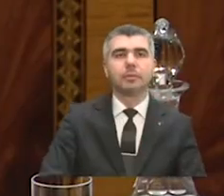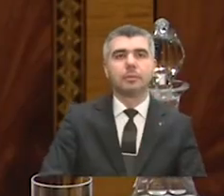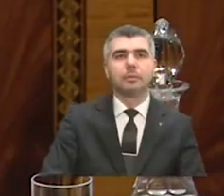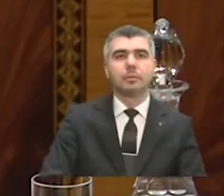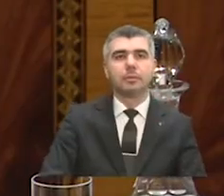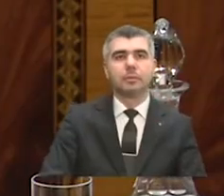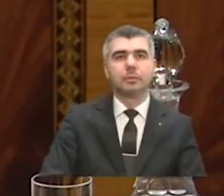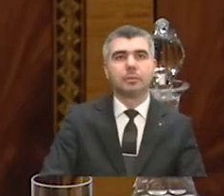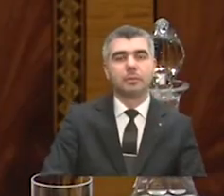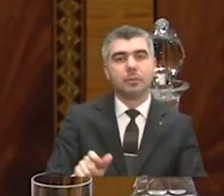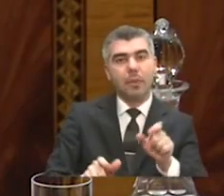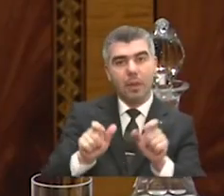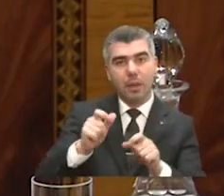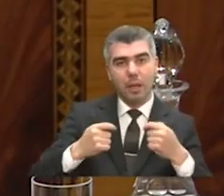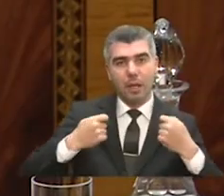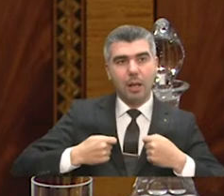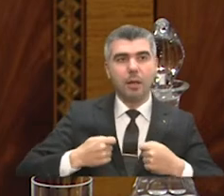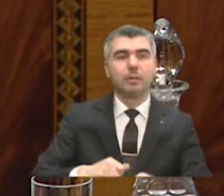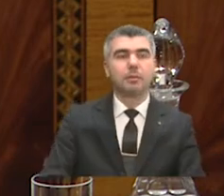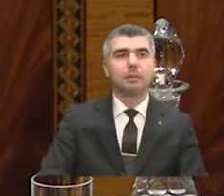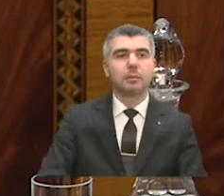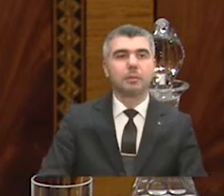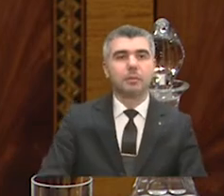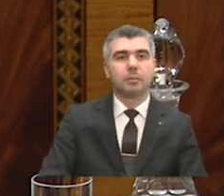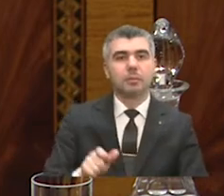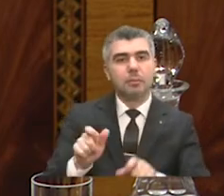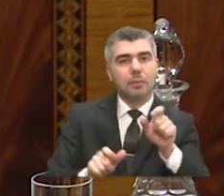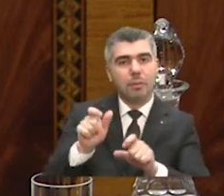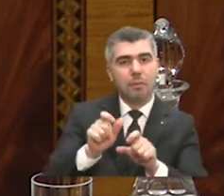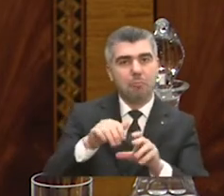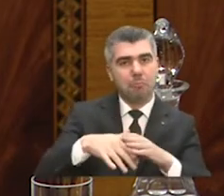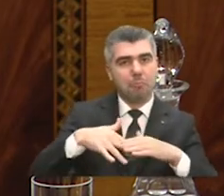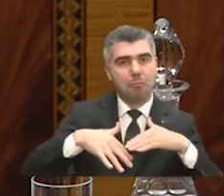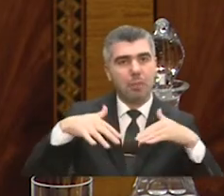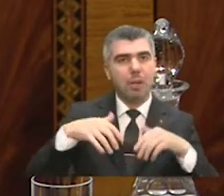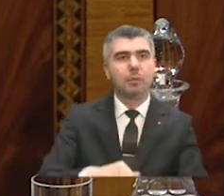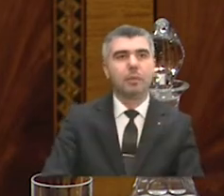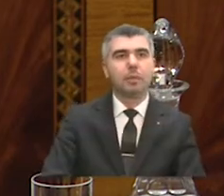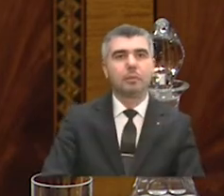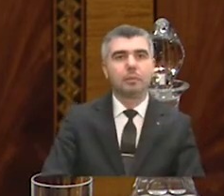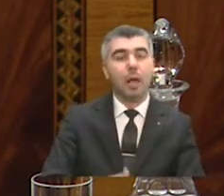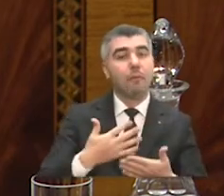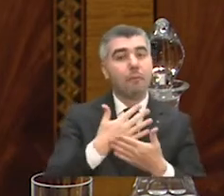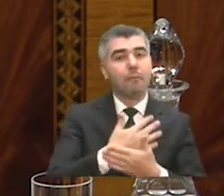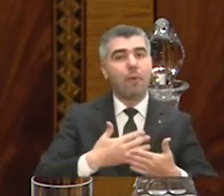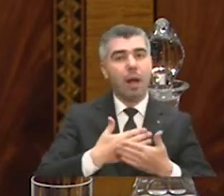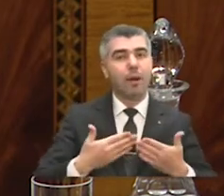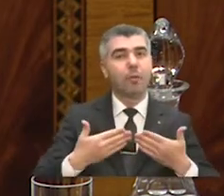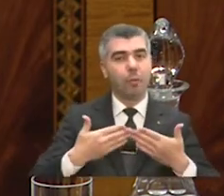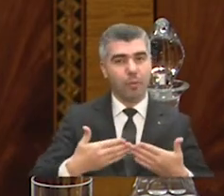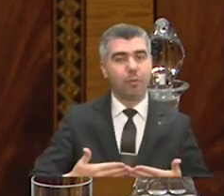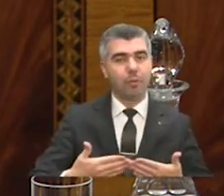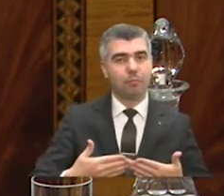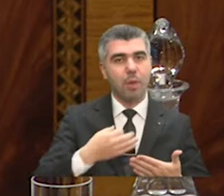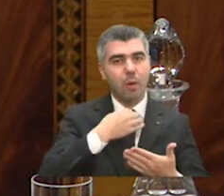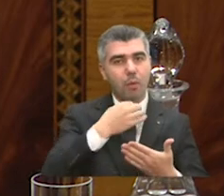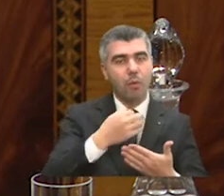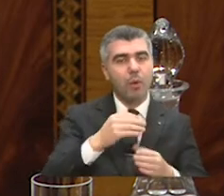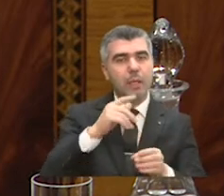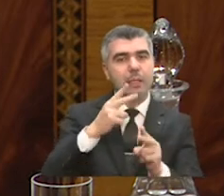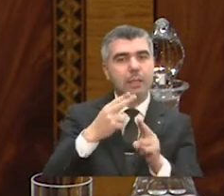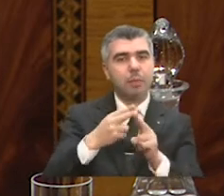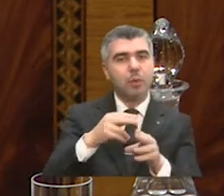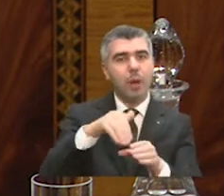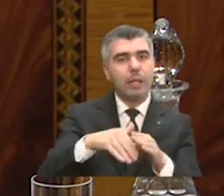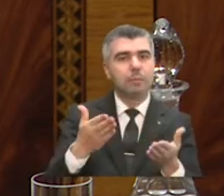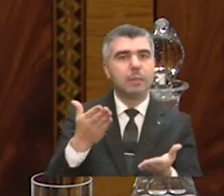soit sur son prophète et ses compagnons, mesdames, messieurs les présidents, mesdames et messieurs les parlementaires, j'ai